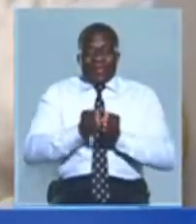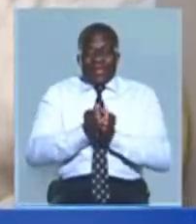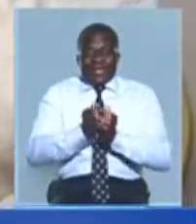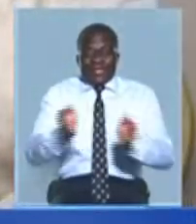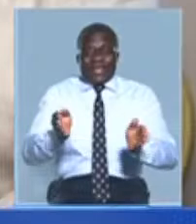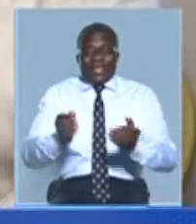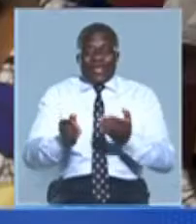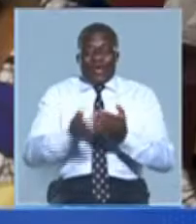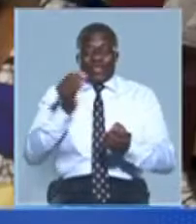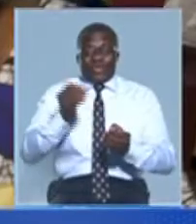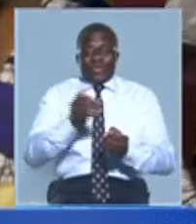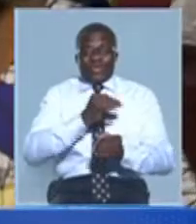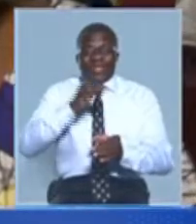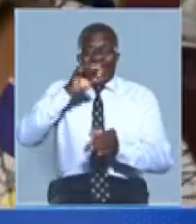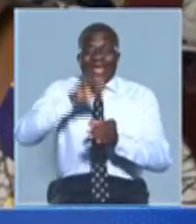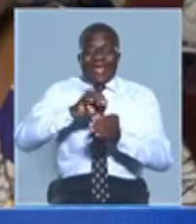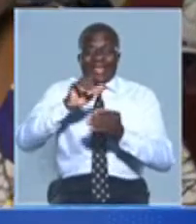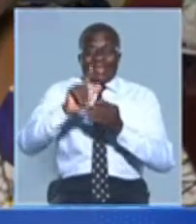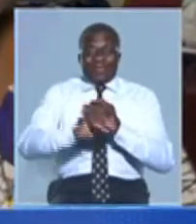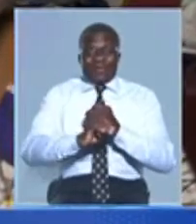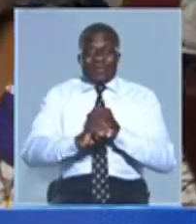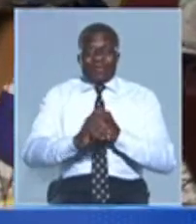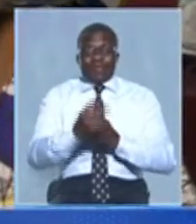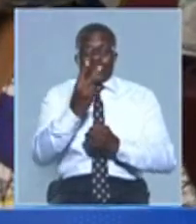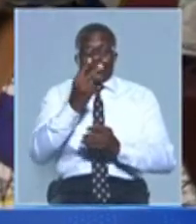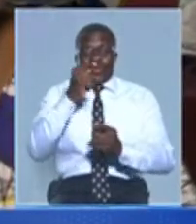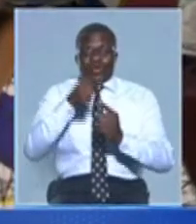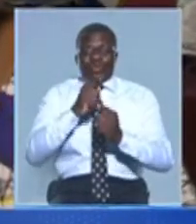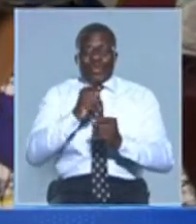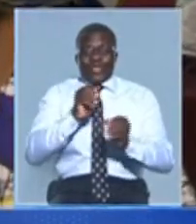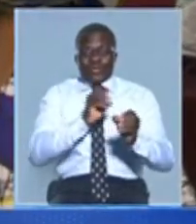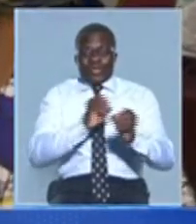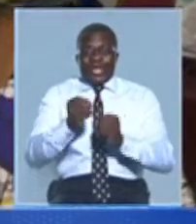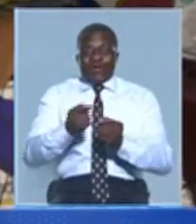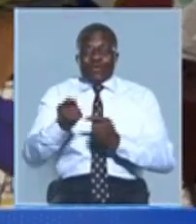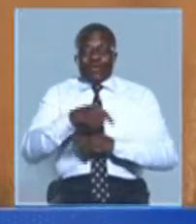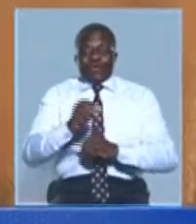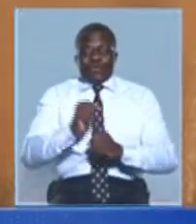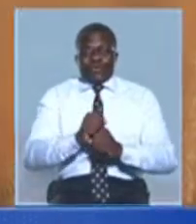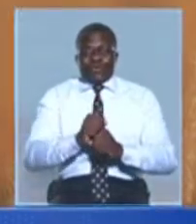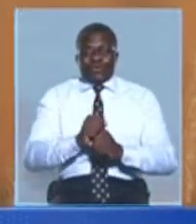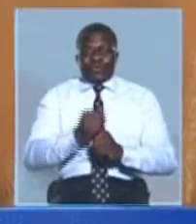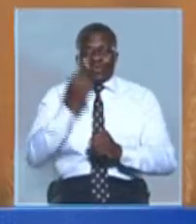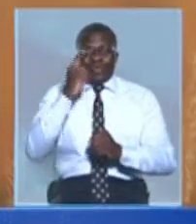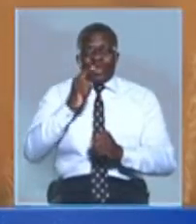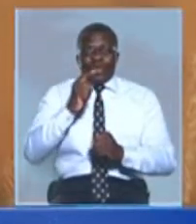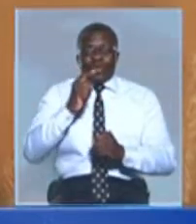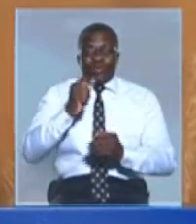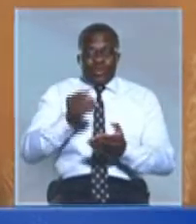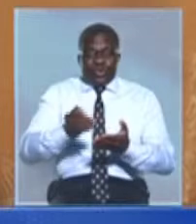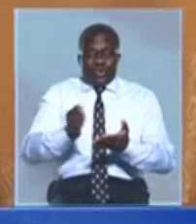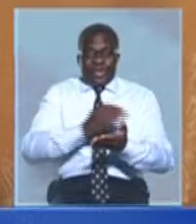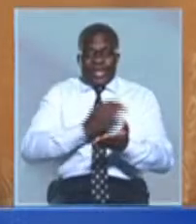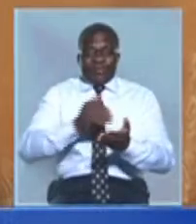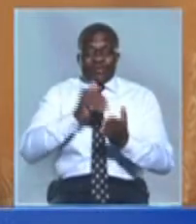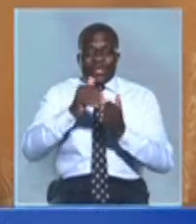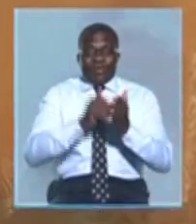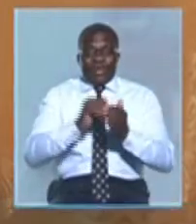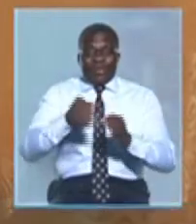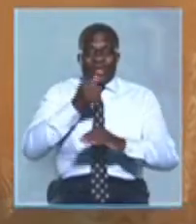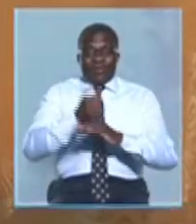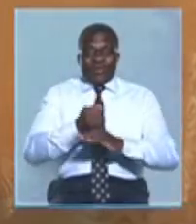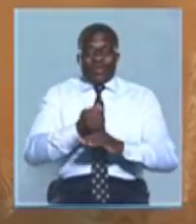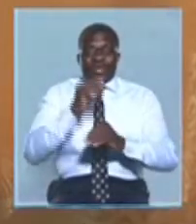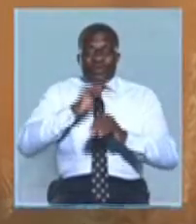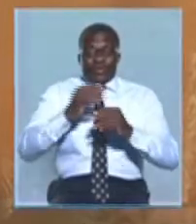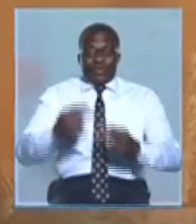générale ordinaire élective. 2 points sont à l'ordre du jour. Pour la révision des textes fondamentaux régissant